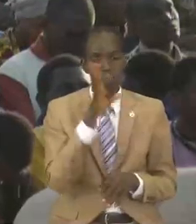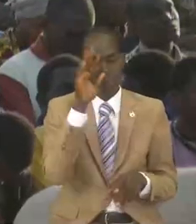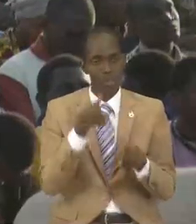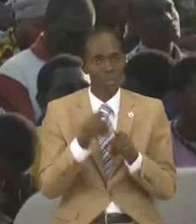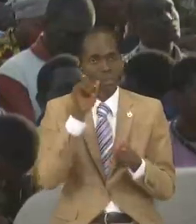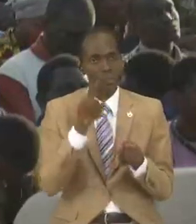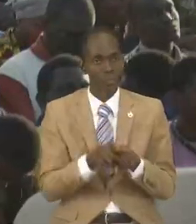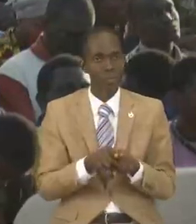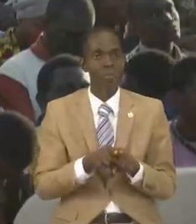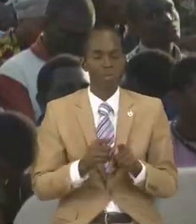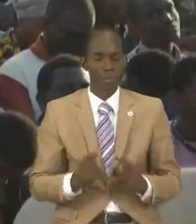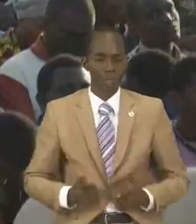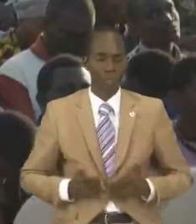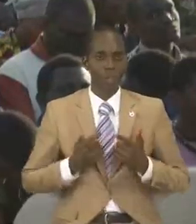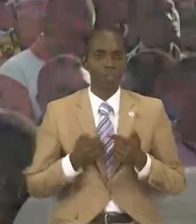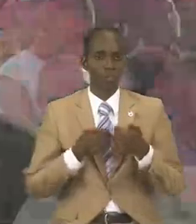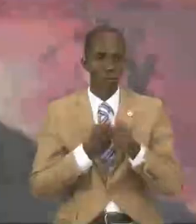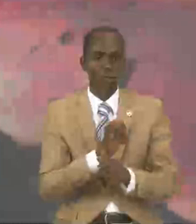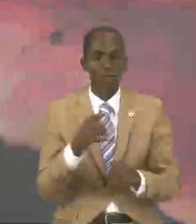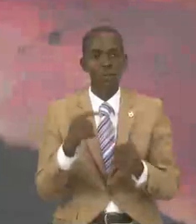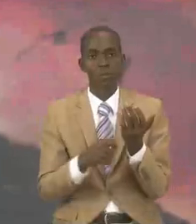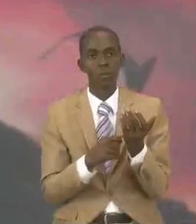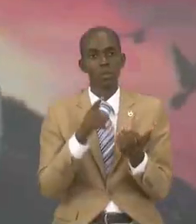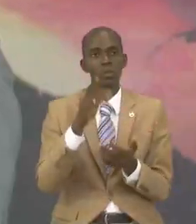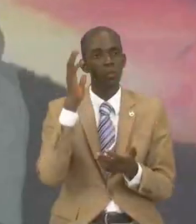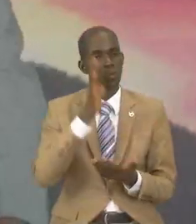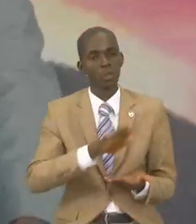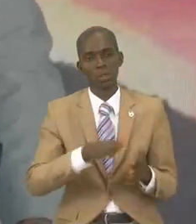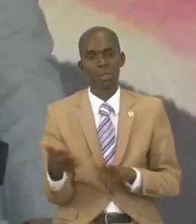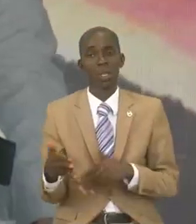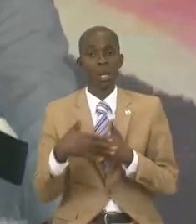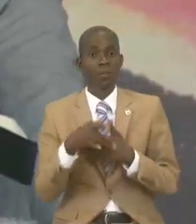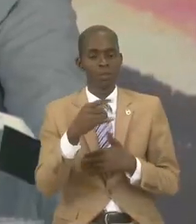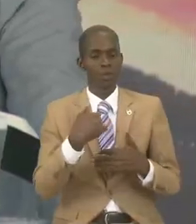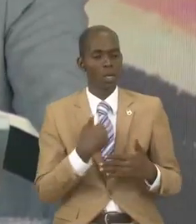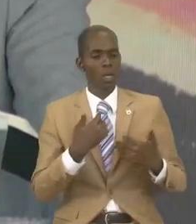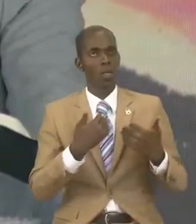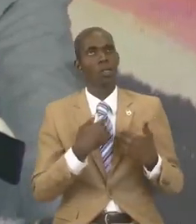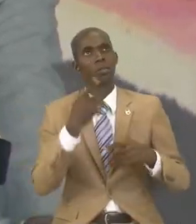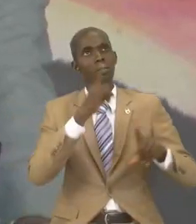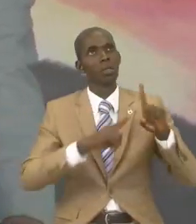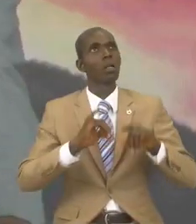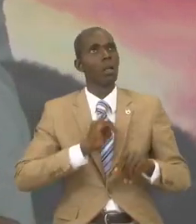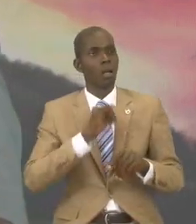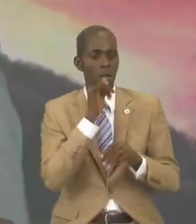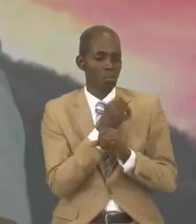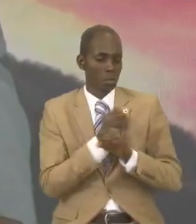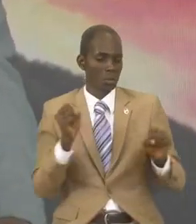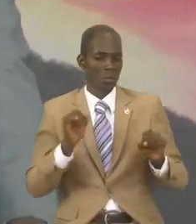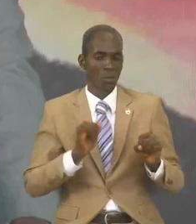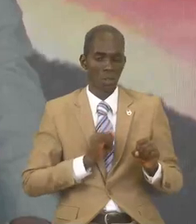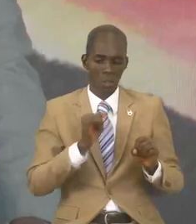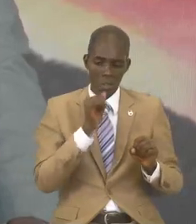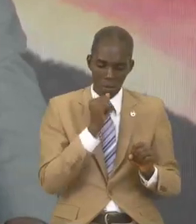vivez selon la chair, vous mourrez. Après avoir proclamé être sauvé,